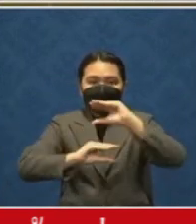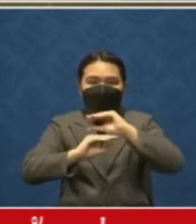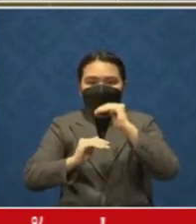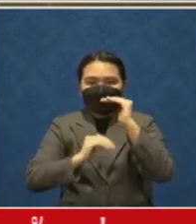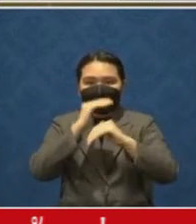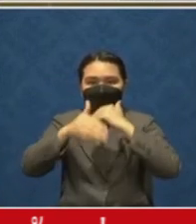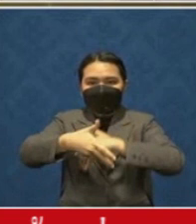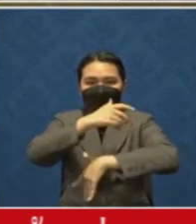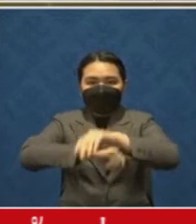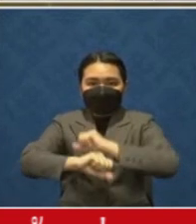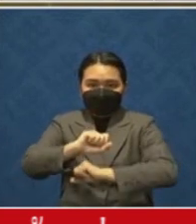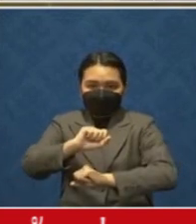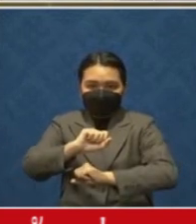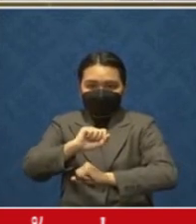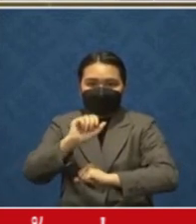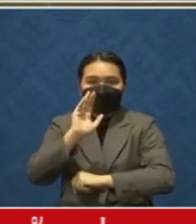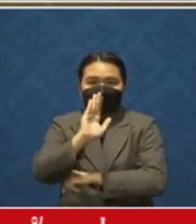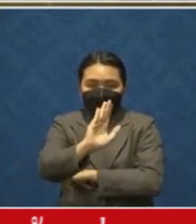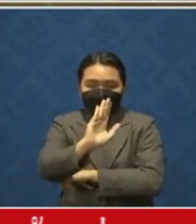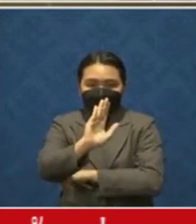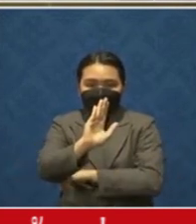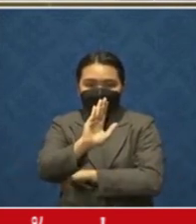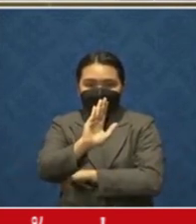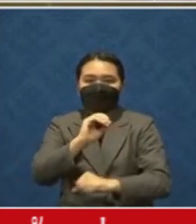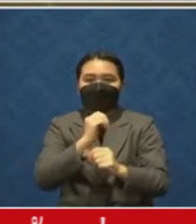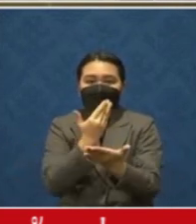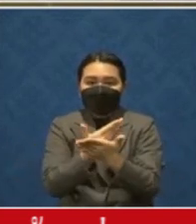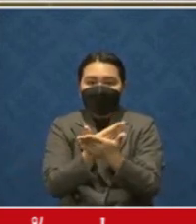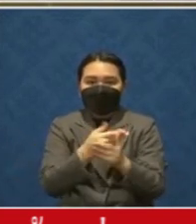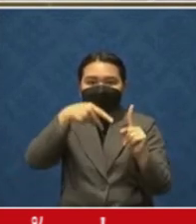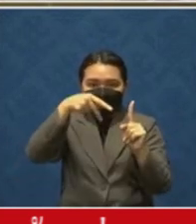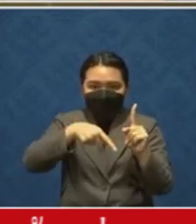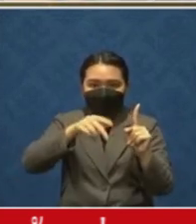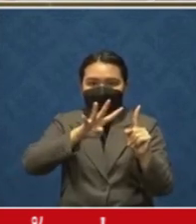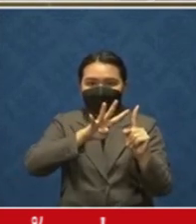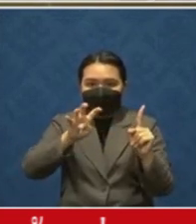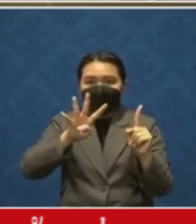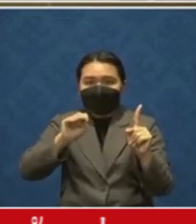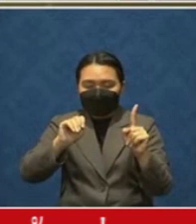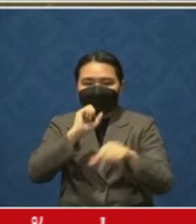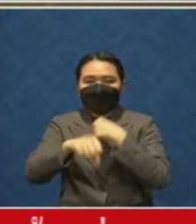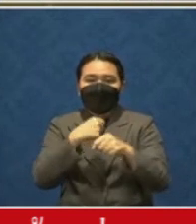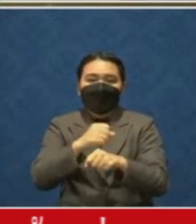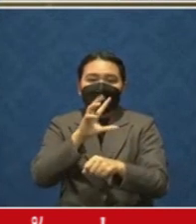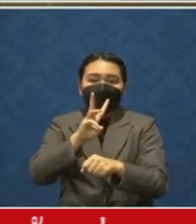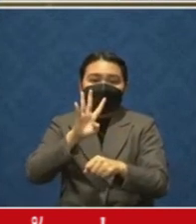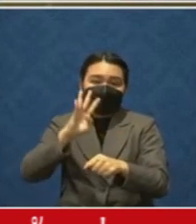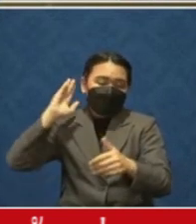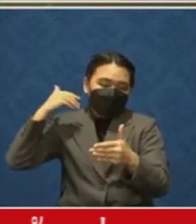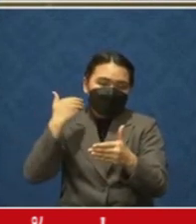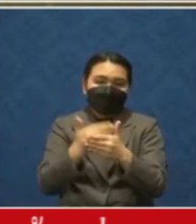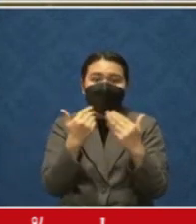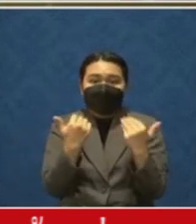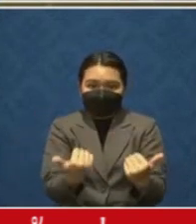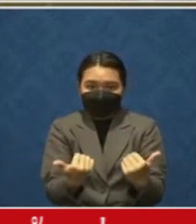าการปฏิบัติการในห้วงอวกาศ 1,440 ล้านตั้งแต่ปี64ครับจนถึงปัจจุบัน